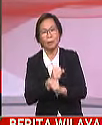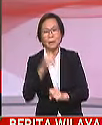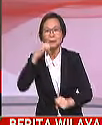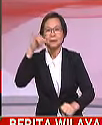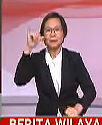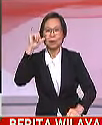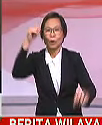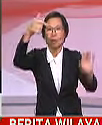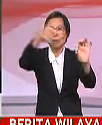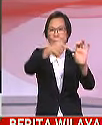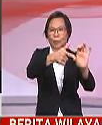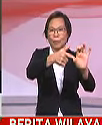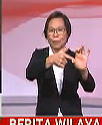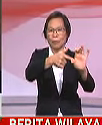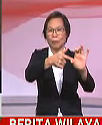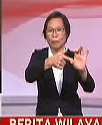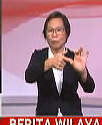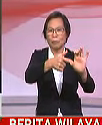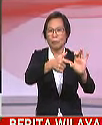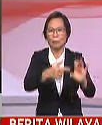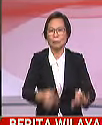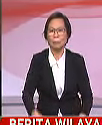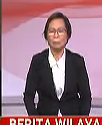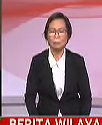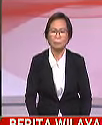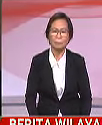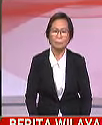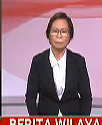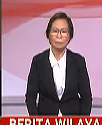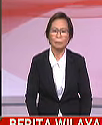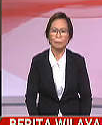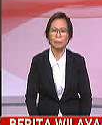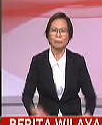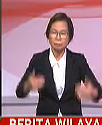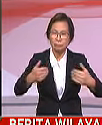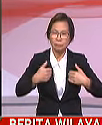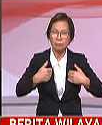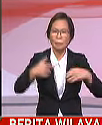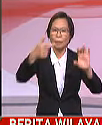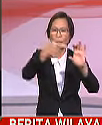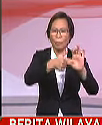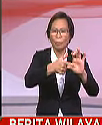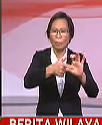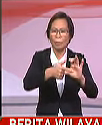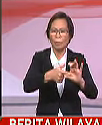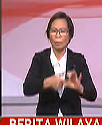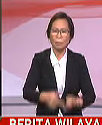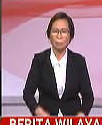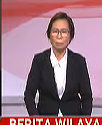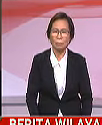I think Petronas is going to issue the what I call the statement. There is a possibility beside the Central